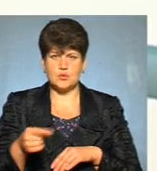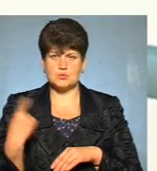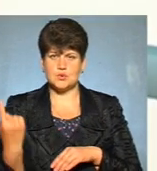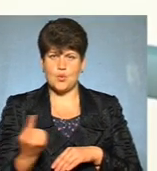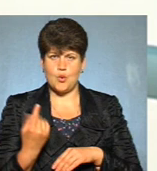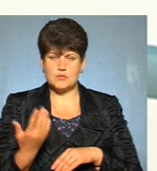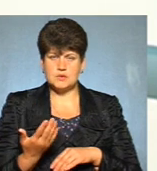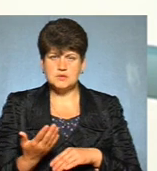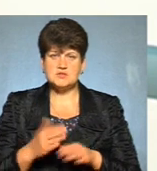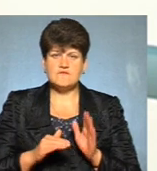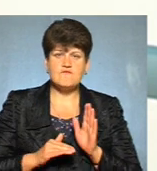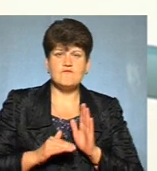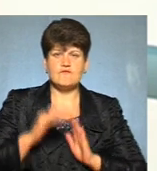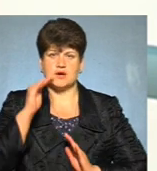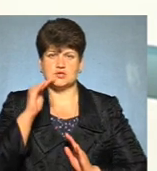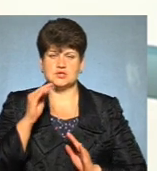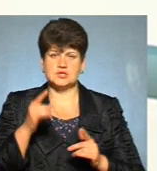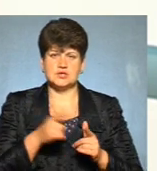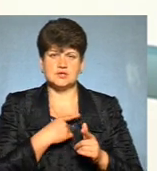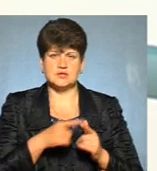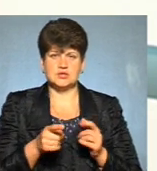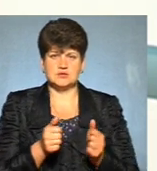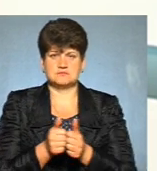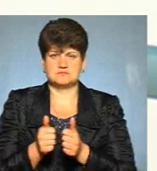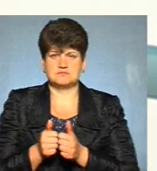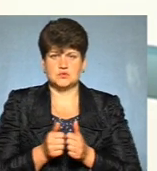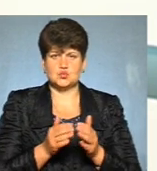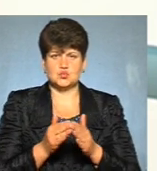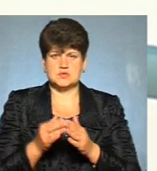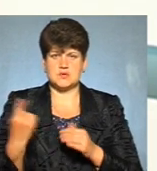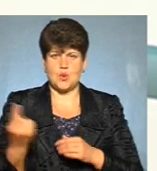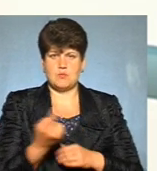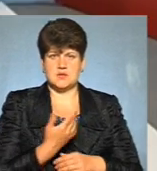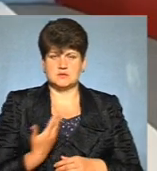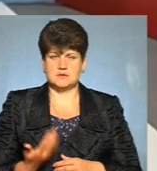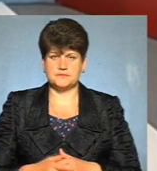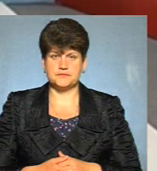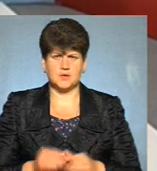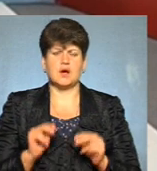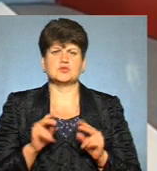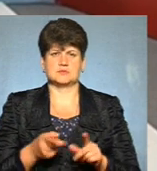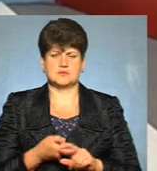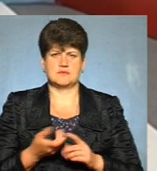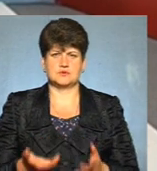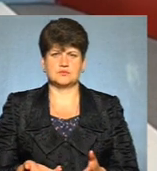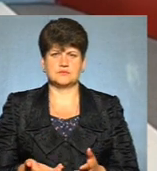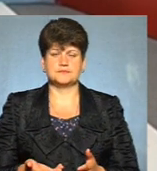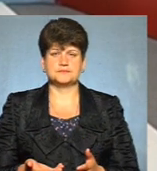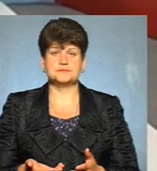області вище, аніж в прилеглих всіх сусідніх областях. З чим це пов'язано?